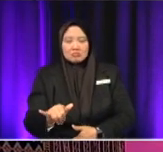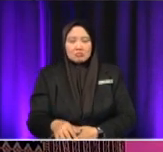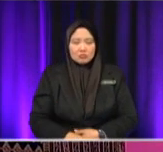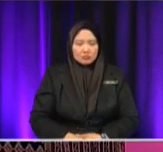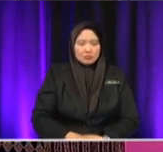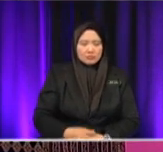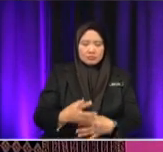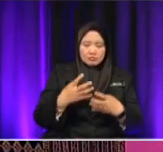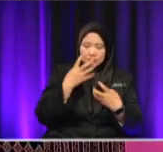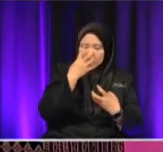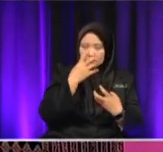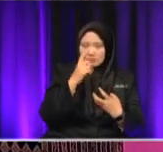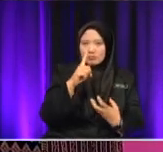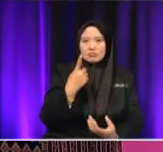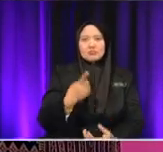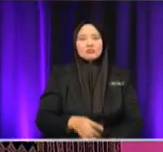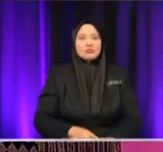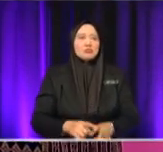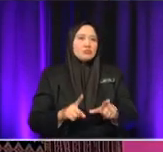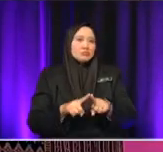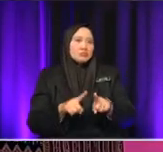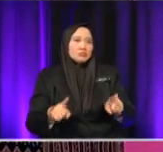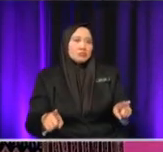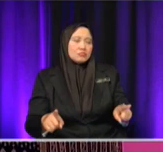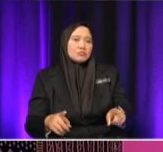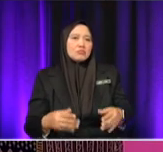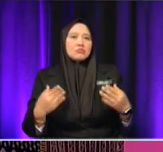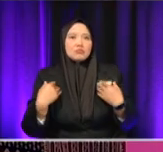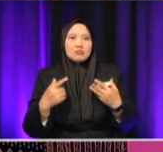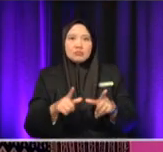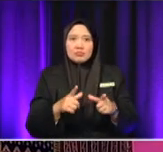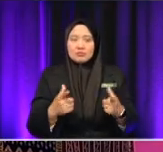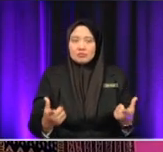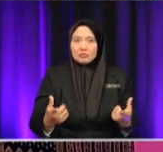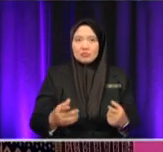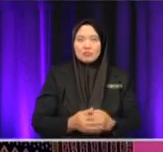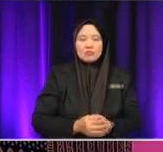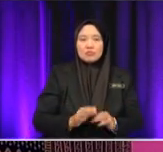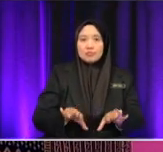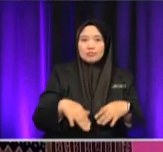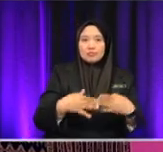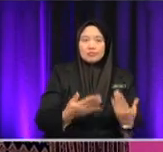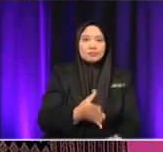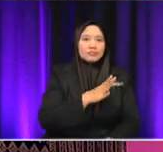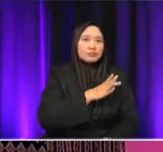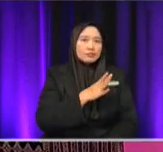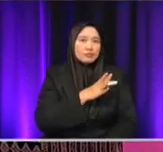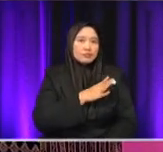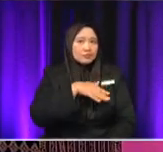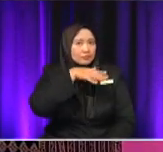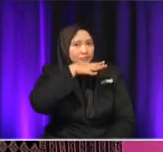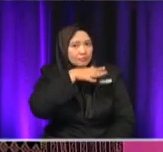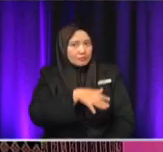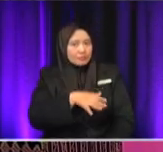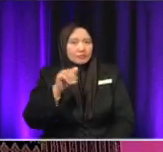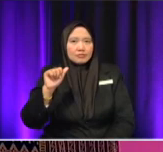kalau kita bin Hisyam pernah bertanya kepada Aisyah Bagaimana akhlak Rasulullah Tidakkah Aisyah